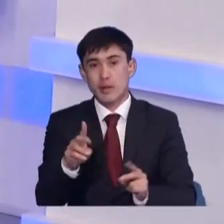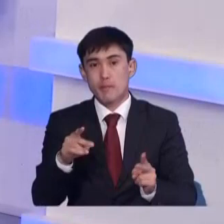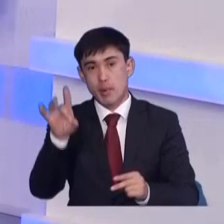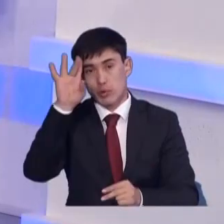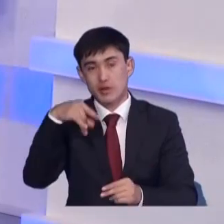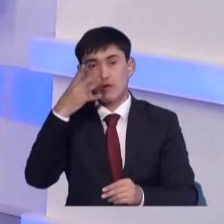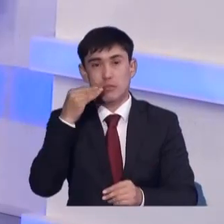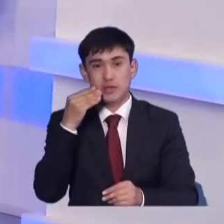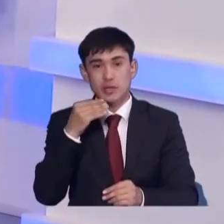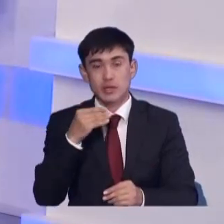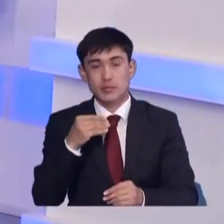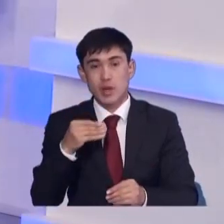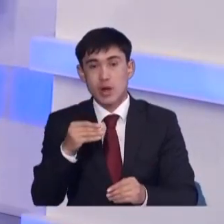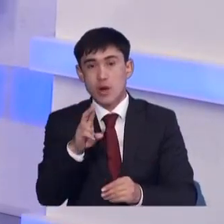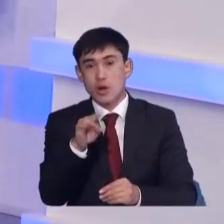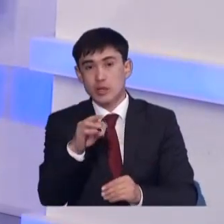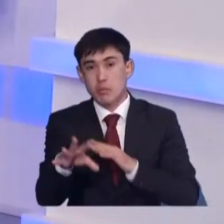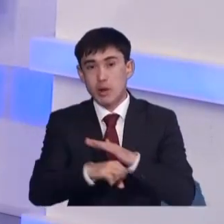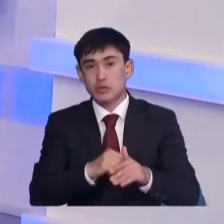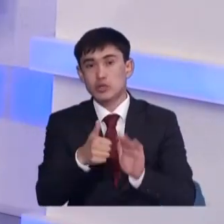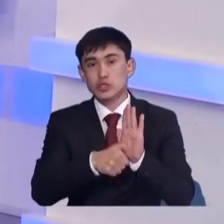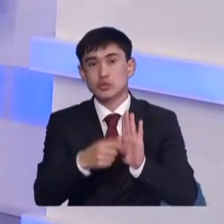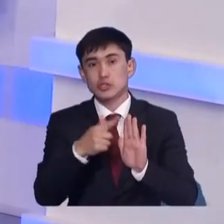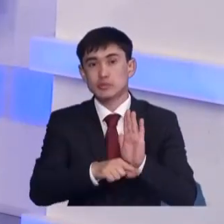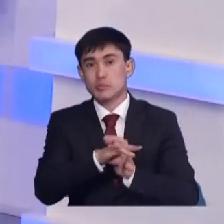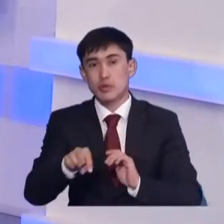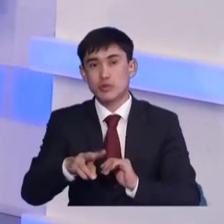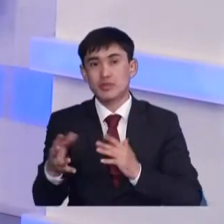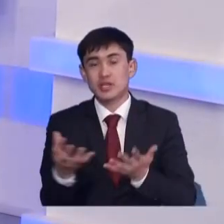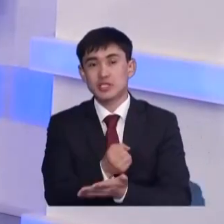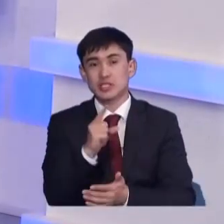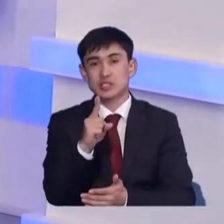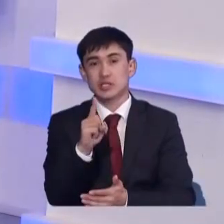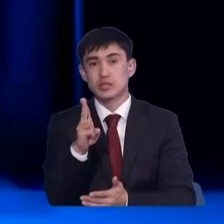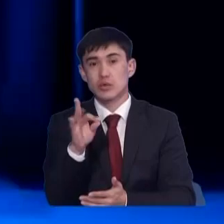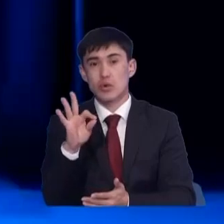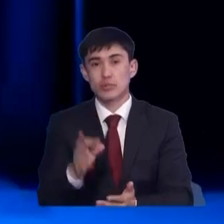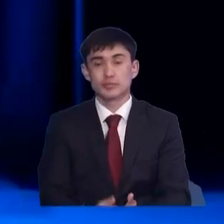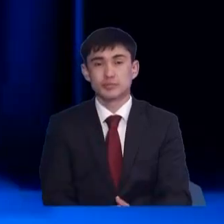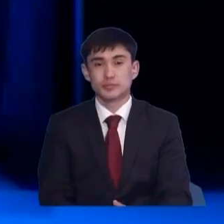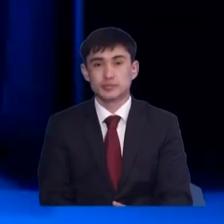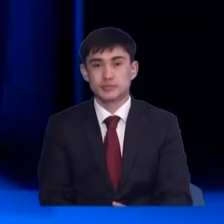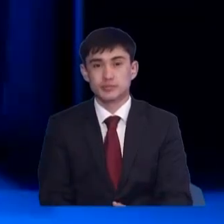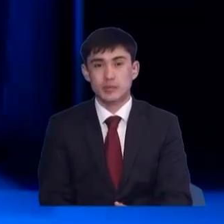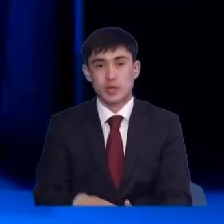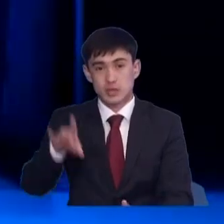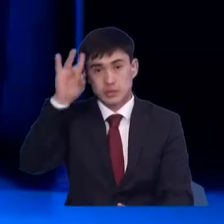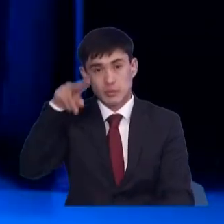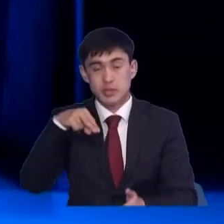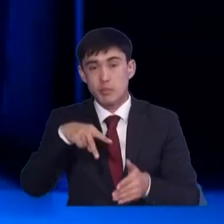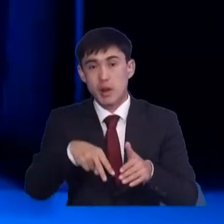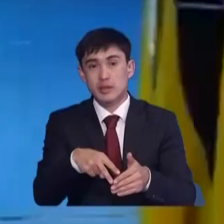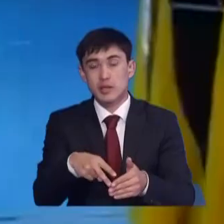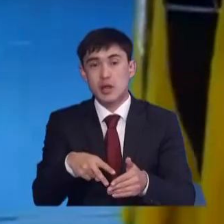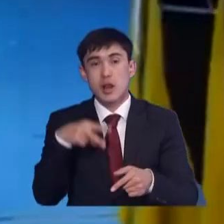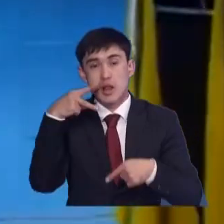Алматы. Контрабанду на 670 миллионов нашли в западно-казахстанской области. Знаменитый балет «Легенда о